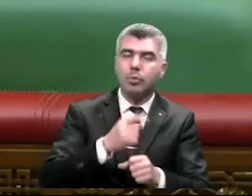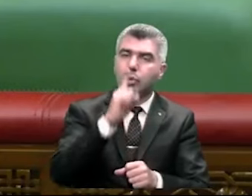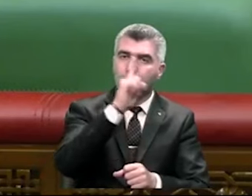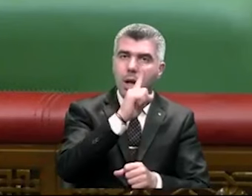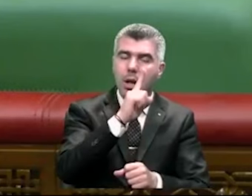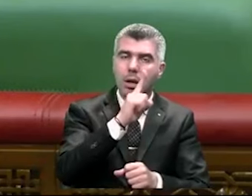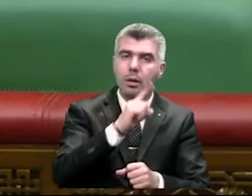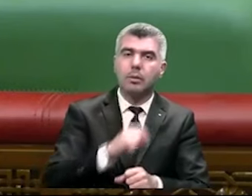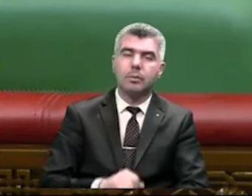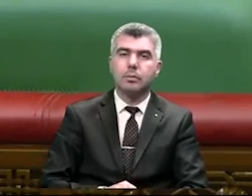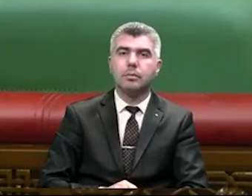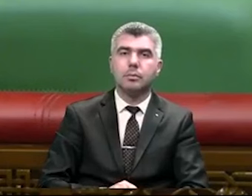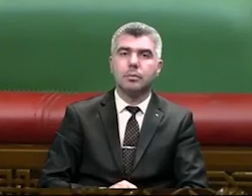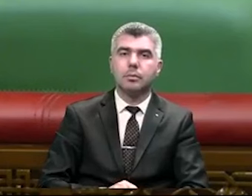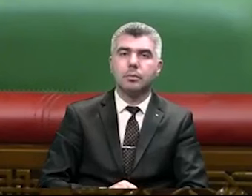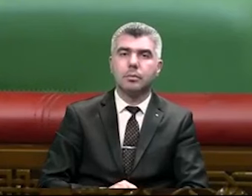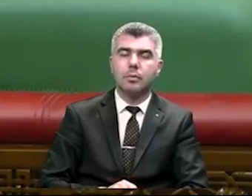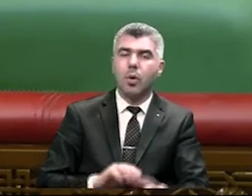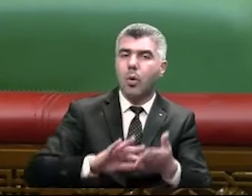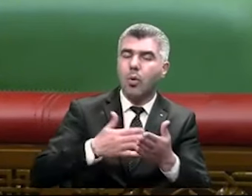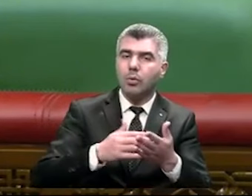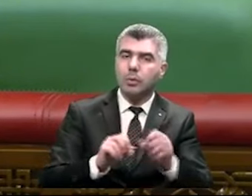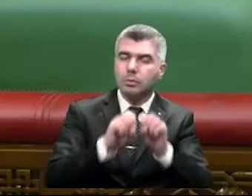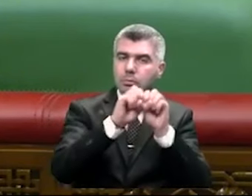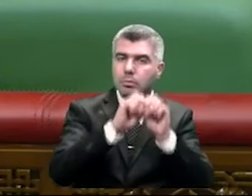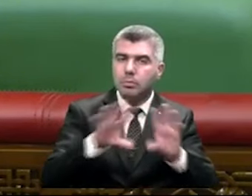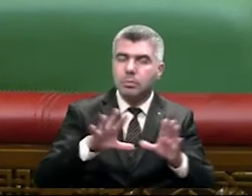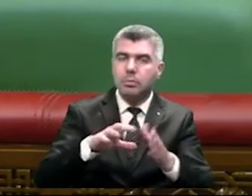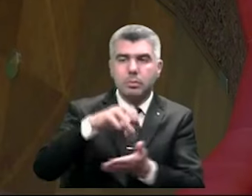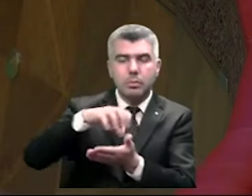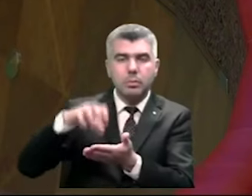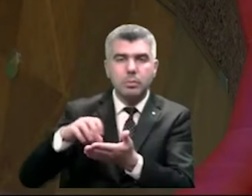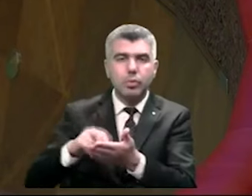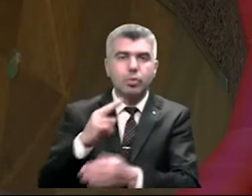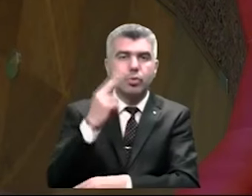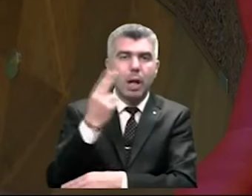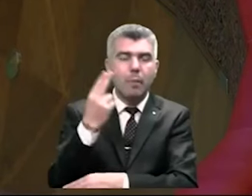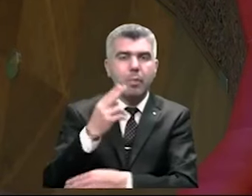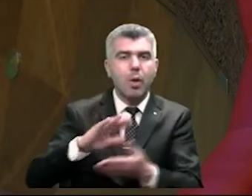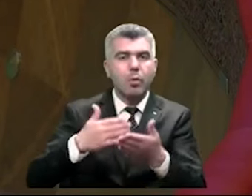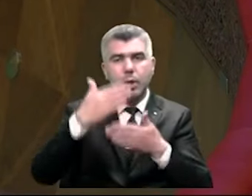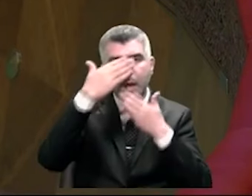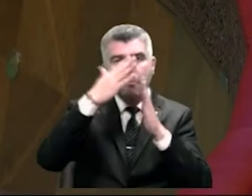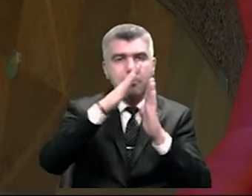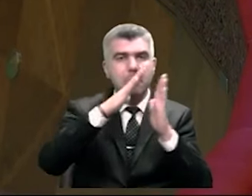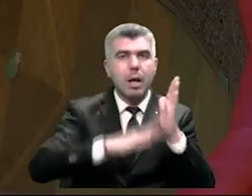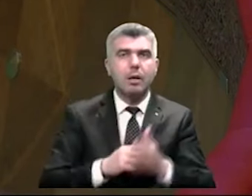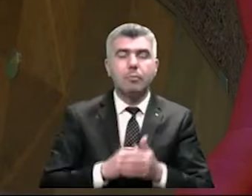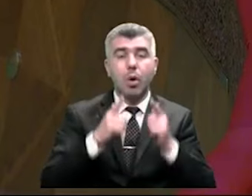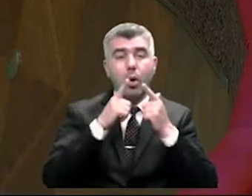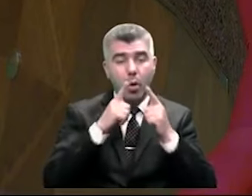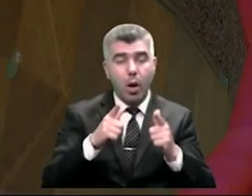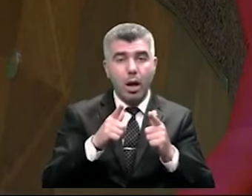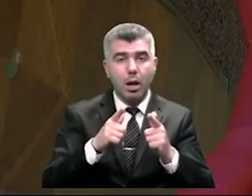تكون يعني تشمل جميع المؤسسات ديال التعليم العالي في المغرب اللغات